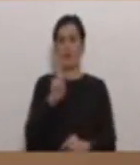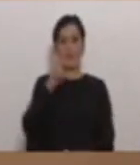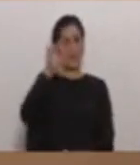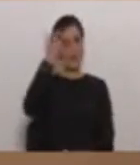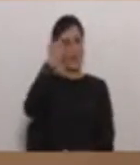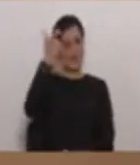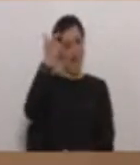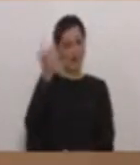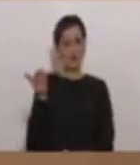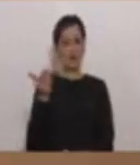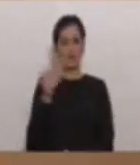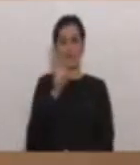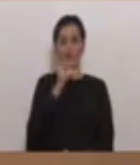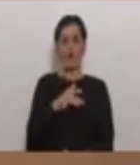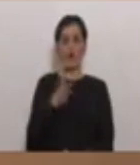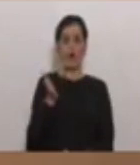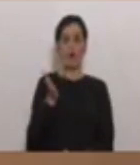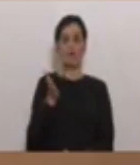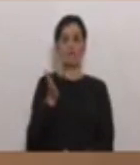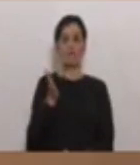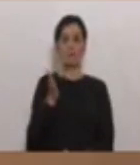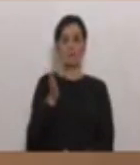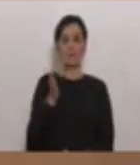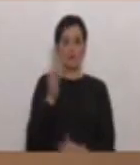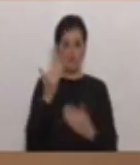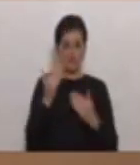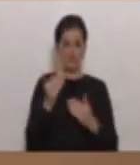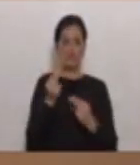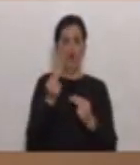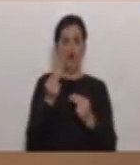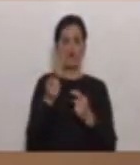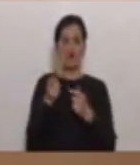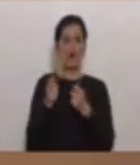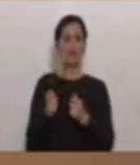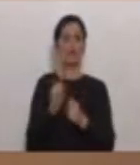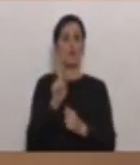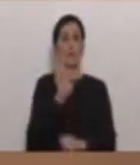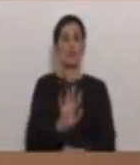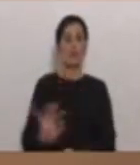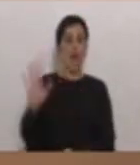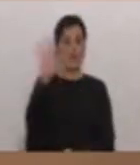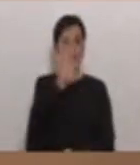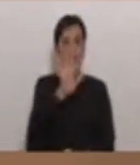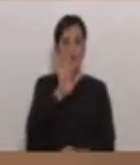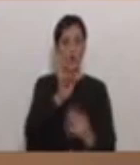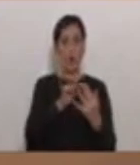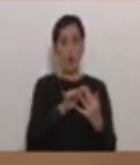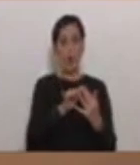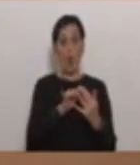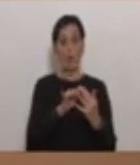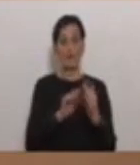ივანიშვილს თურმე იმიტომ დაუკავეს, დაუყოვნეს თანხა, რომ დასავლეთი ომის დაწყებას